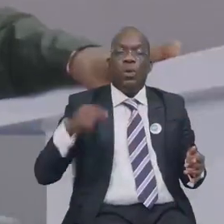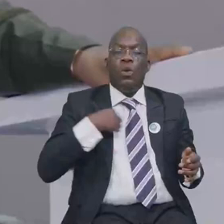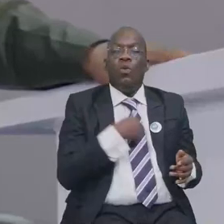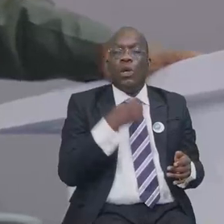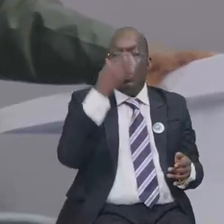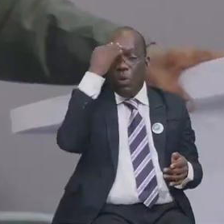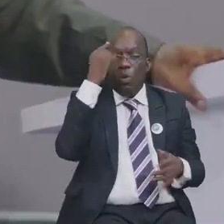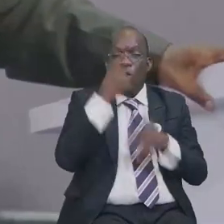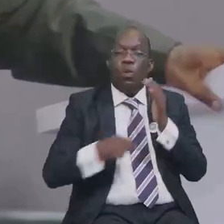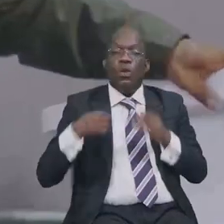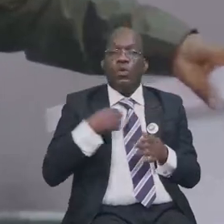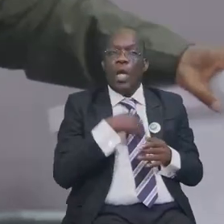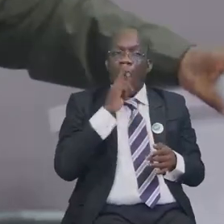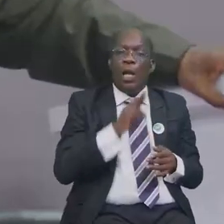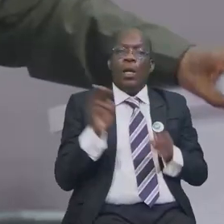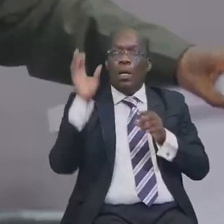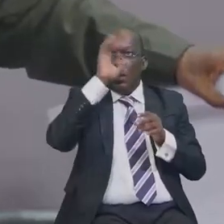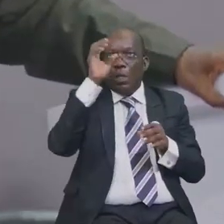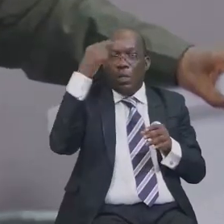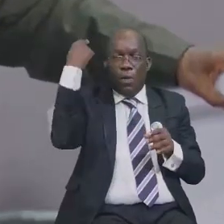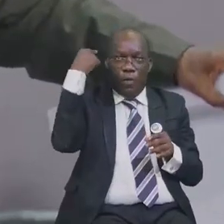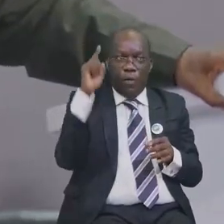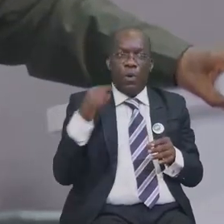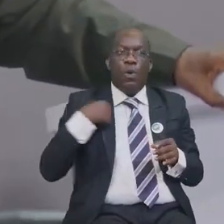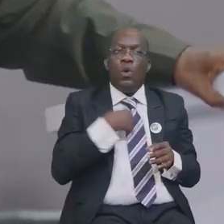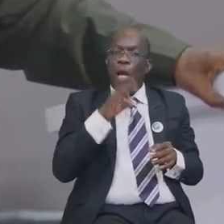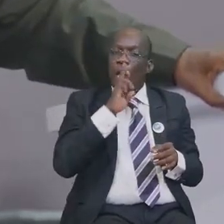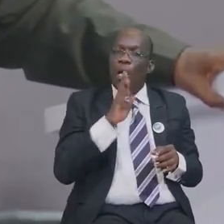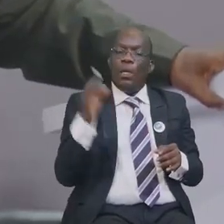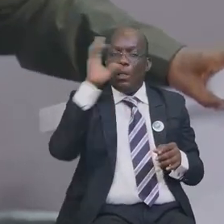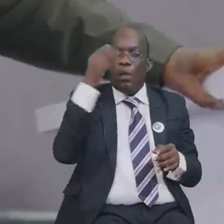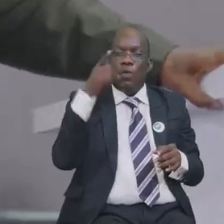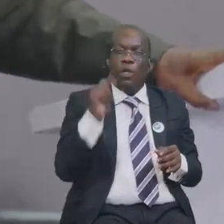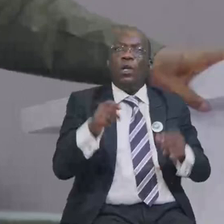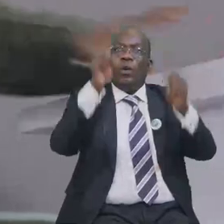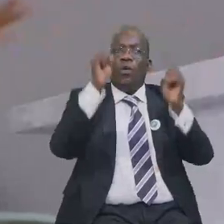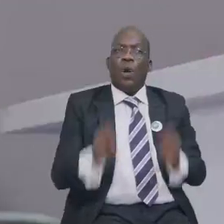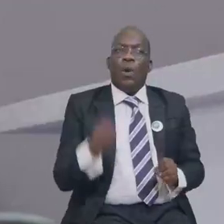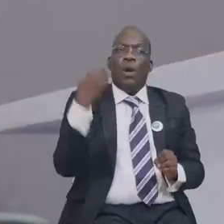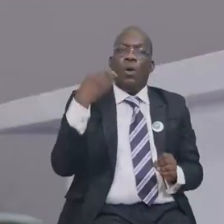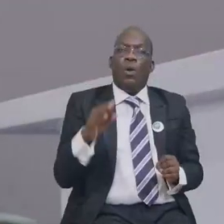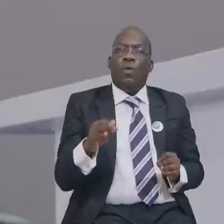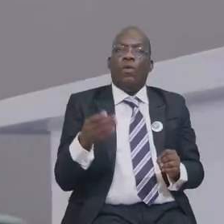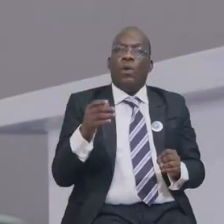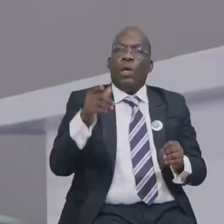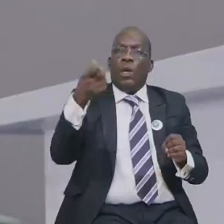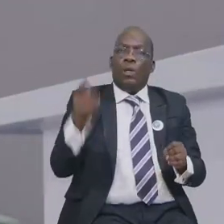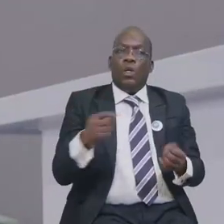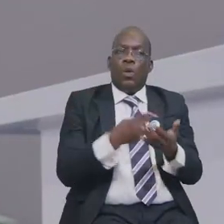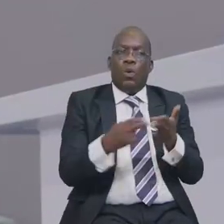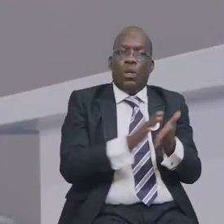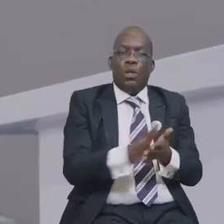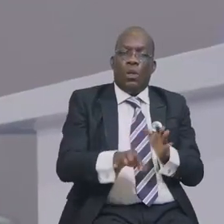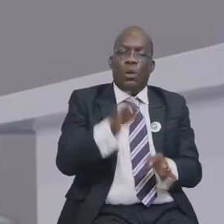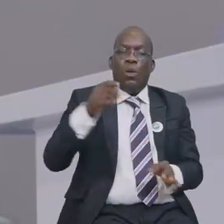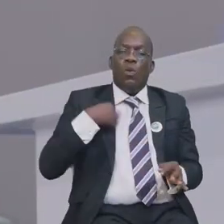nous attendons la paix, la promesse du Père. Nous attendons la puissance du Saint-Esprit. La